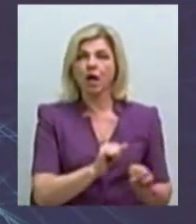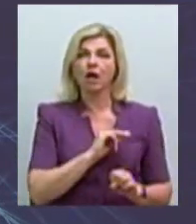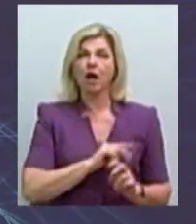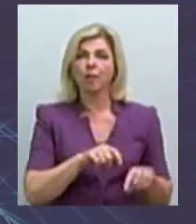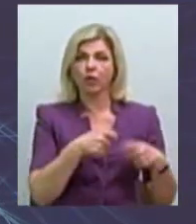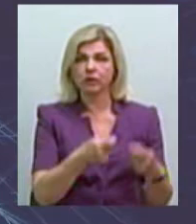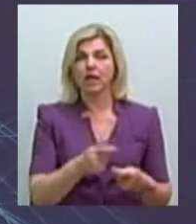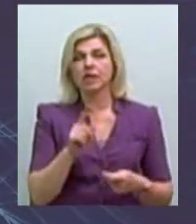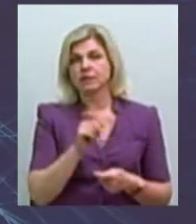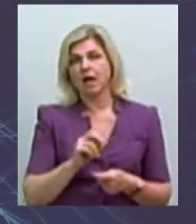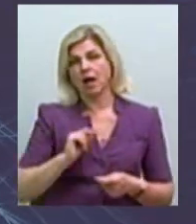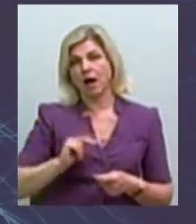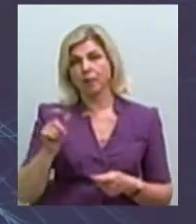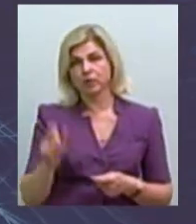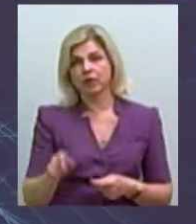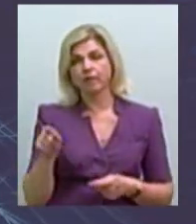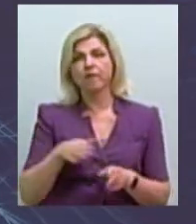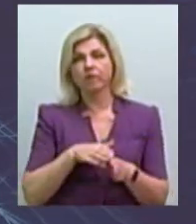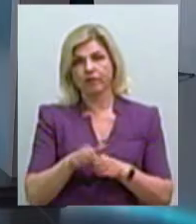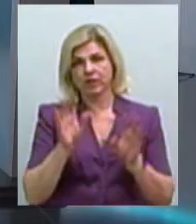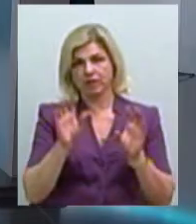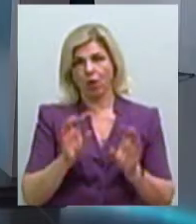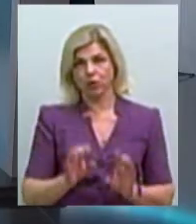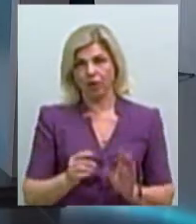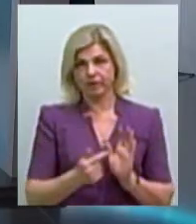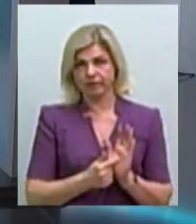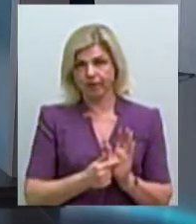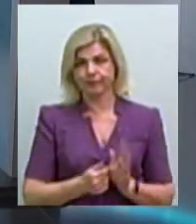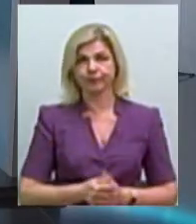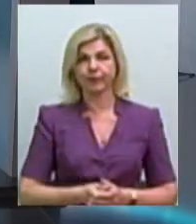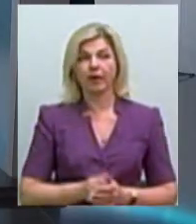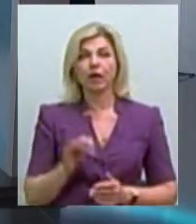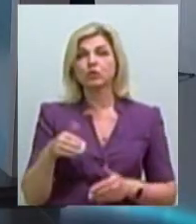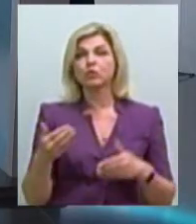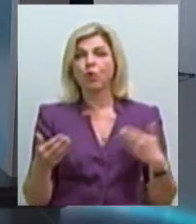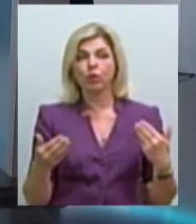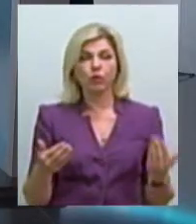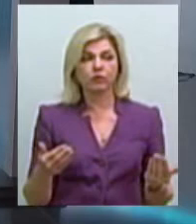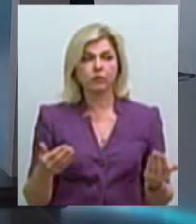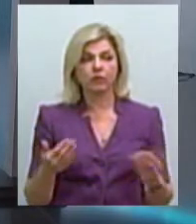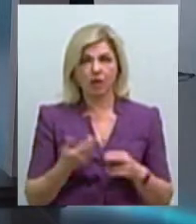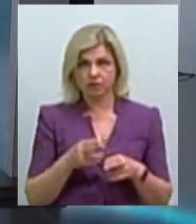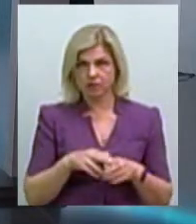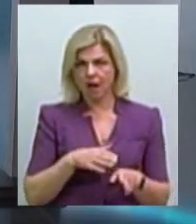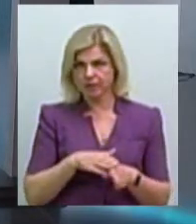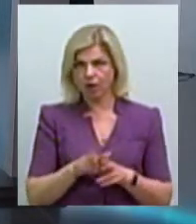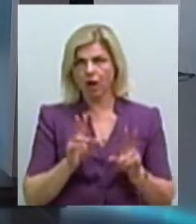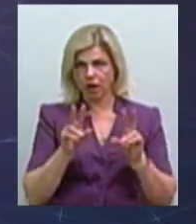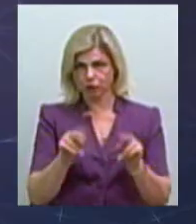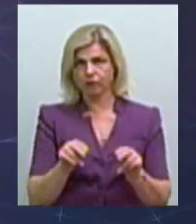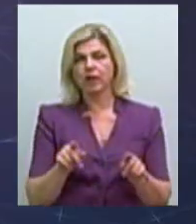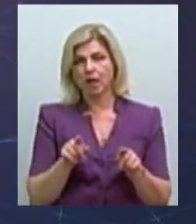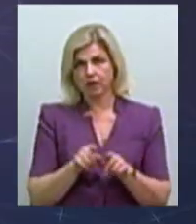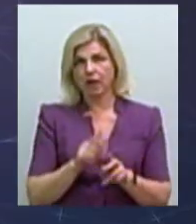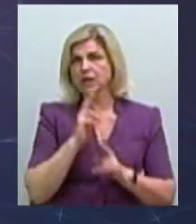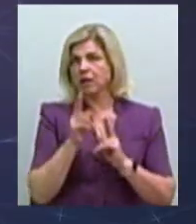найманого працівника, скажімо так. Він буде дотримуватись законодавства. І сторони підписують... Це абсолютно гарантовано? Ну, таких